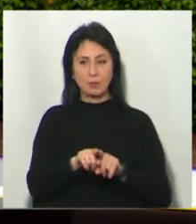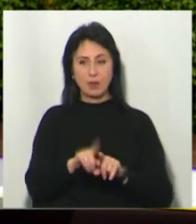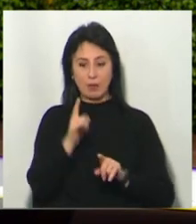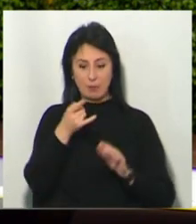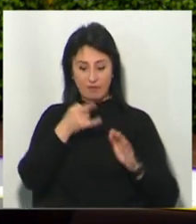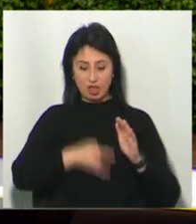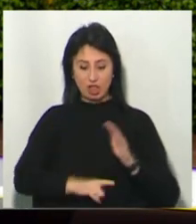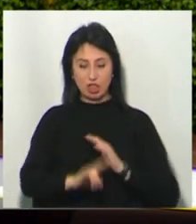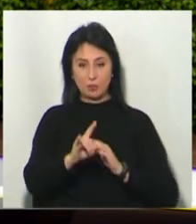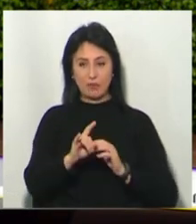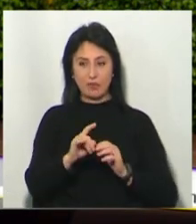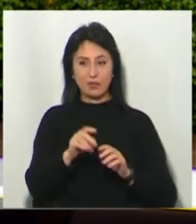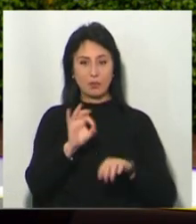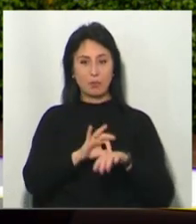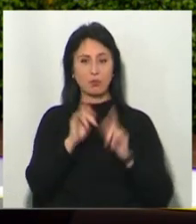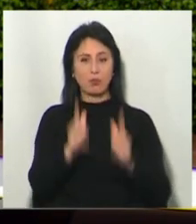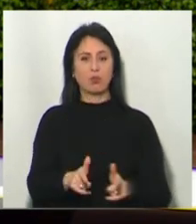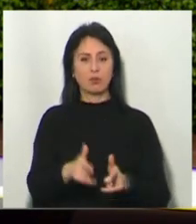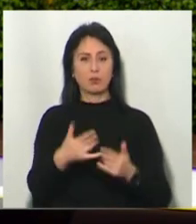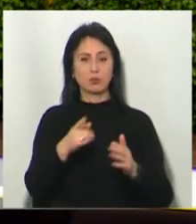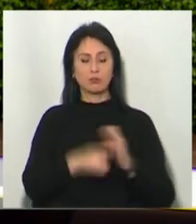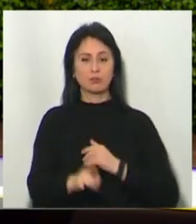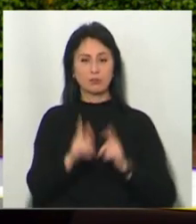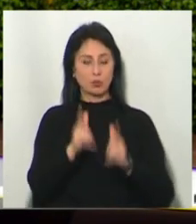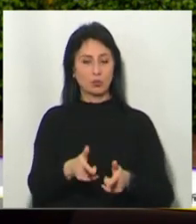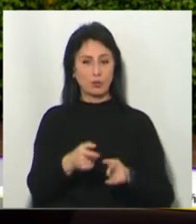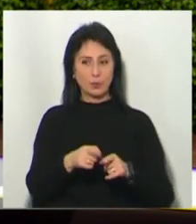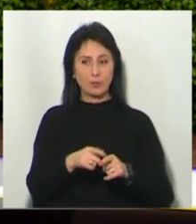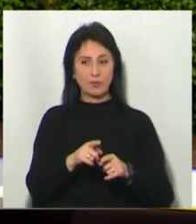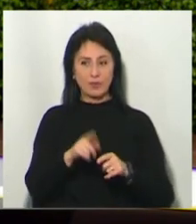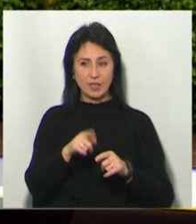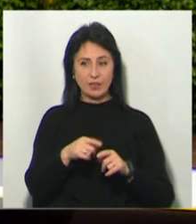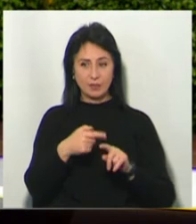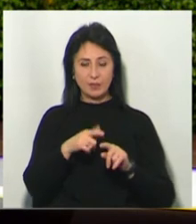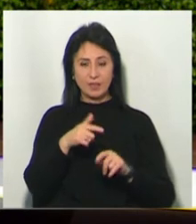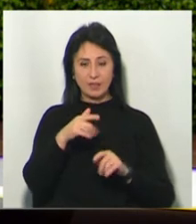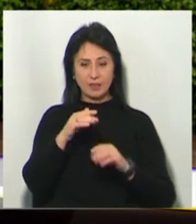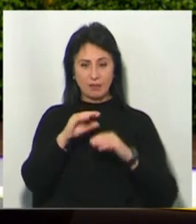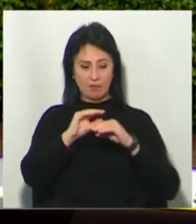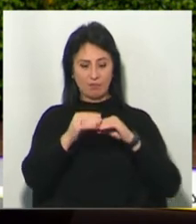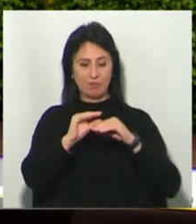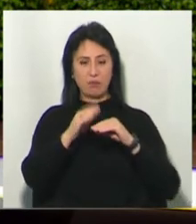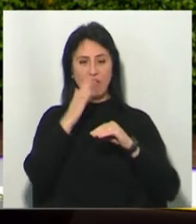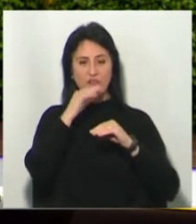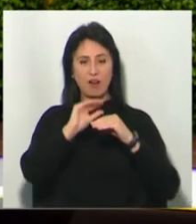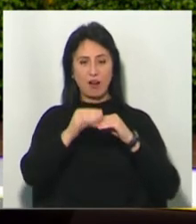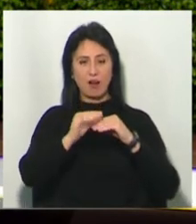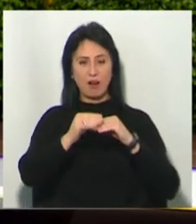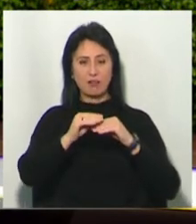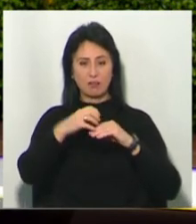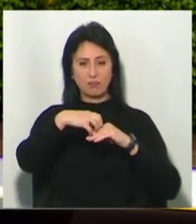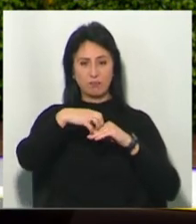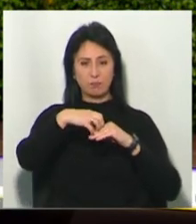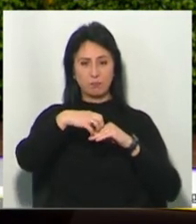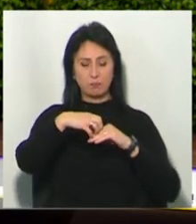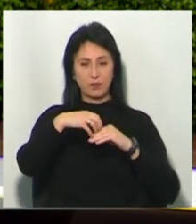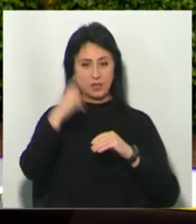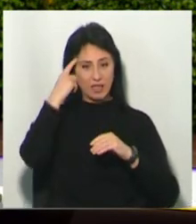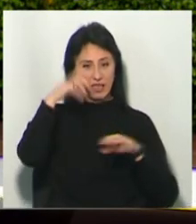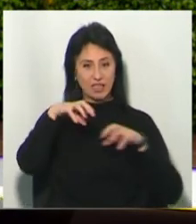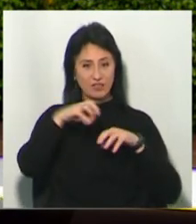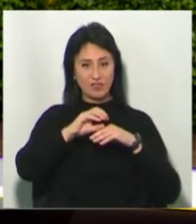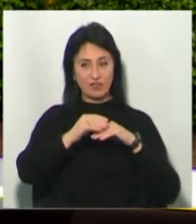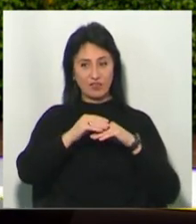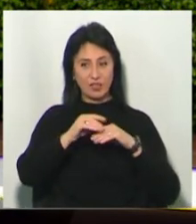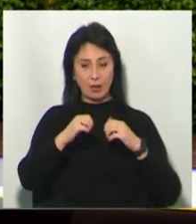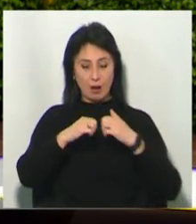ბავშვი იბადება არსებული პათოლოგიით, ხდება გიდროცეფალის სურათის განვითარება და შეიძლება